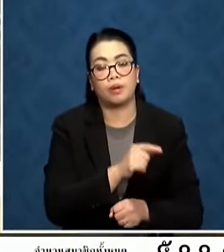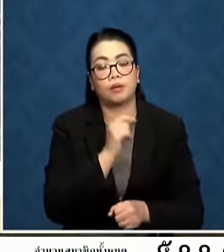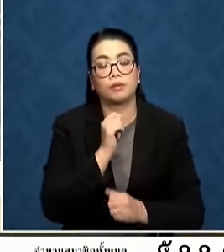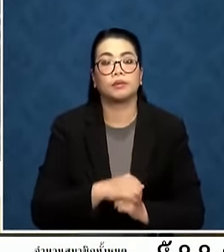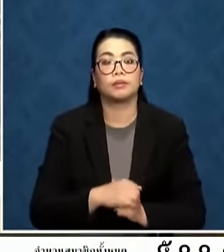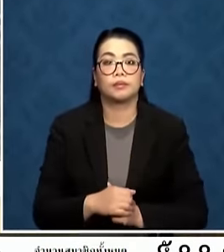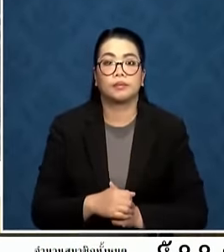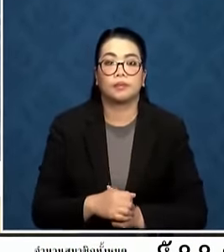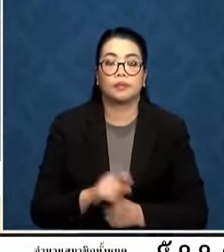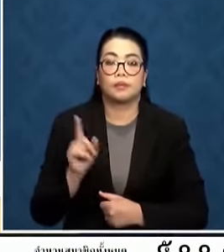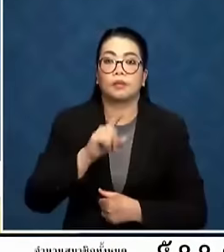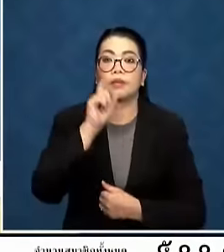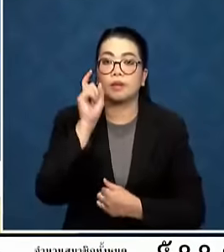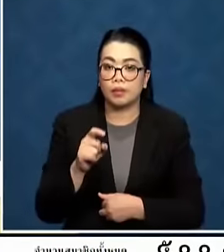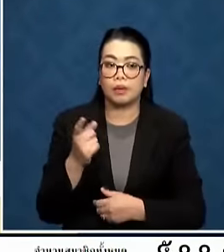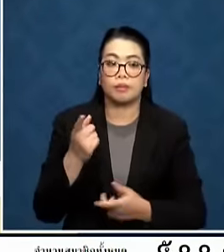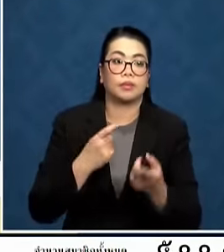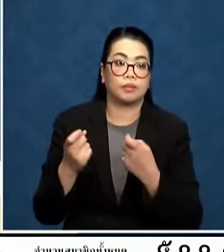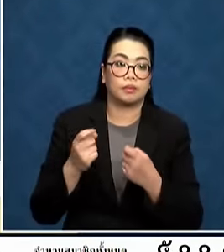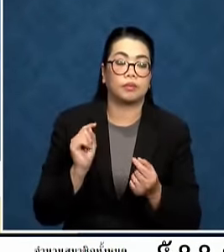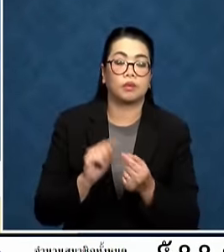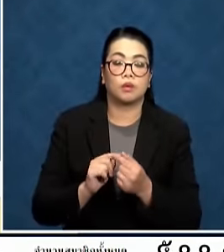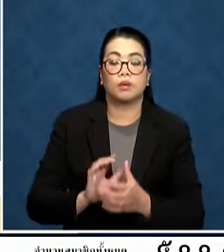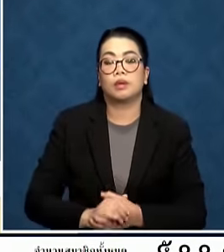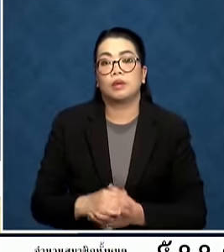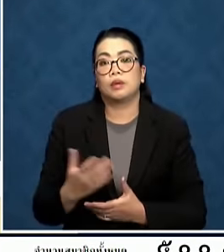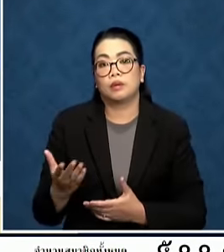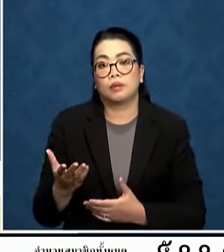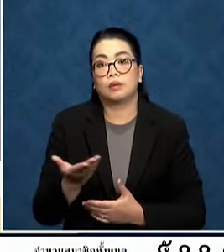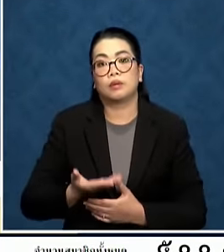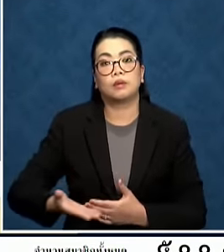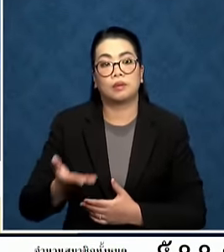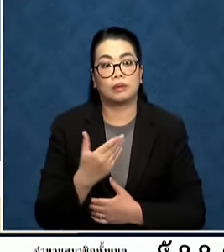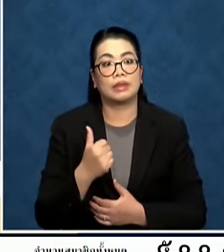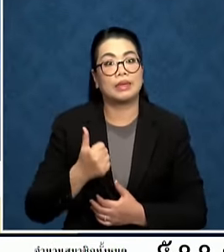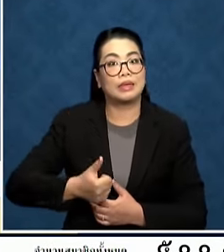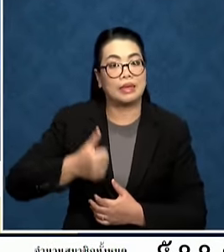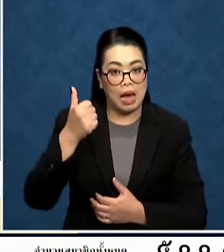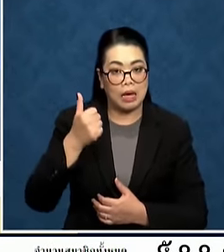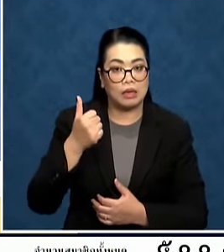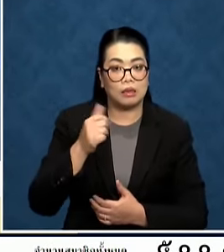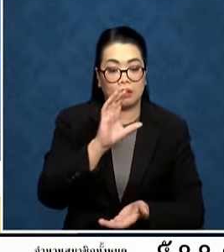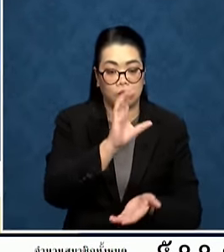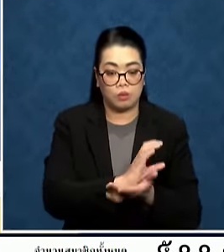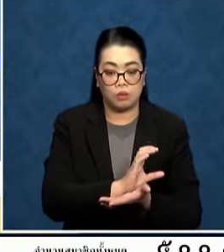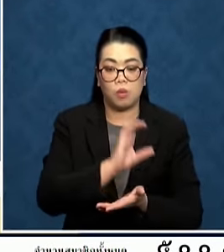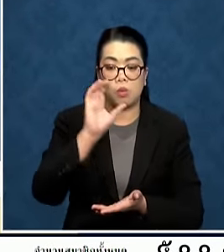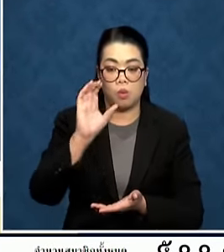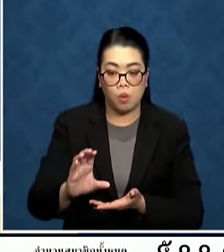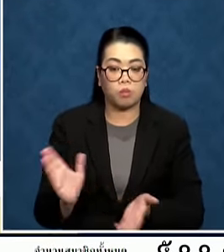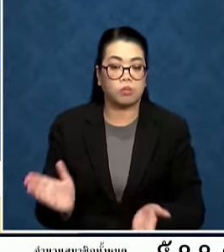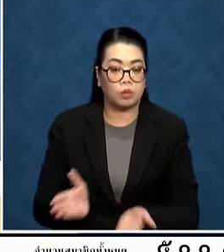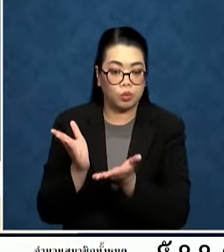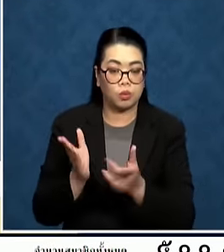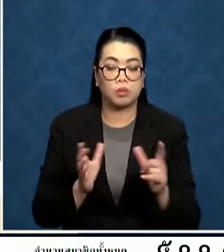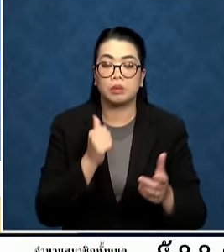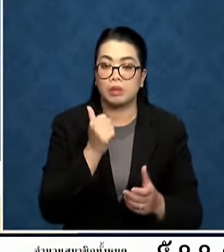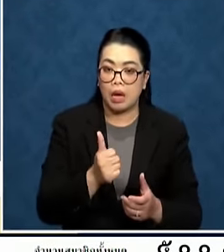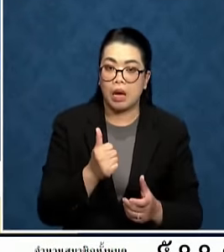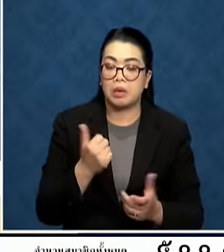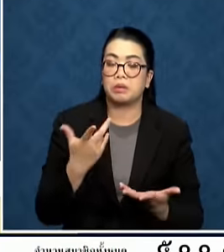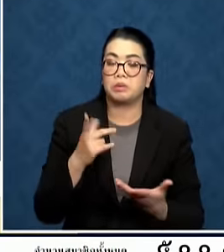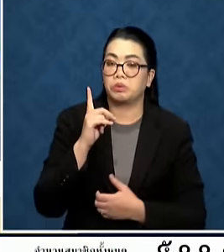ประธานครับคำถามที่ควรถามก็คือท่านกำลังทำสิ่งที่เรียกว่าได้คุ้มเสียหรือไม่เพราะต้องบอกว่าเอาเฉพาะแค่